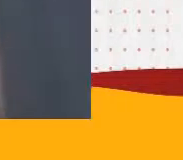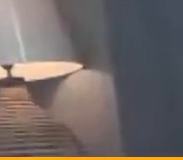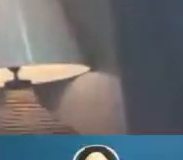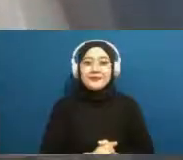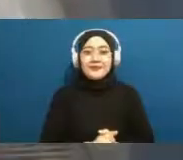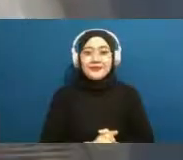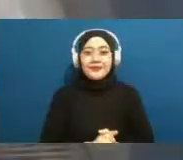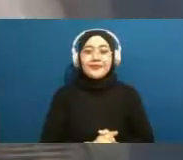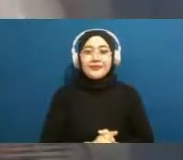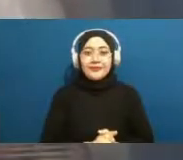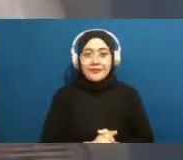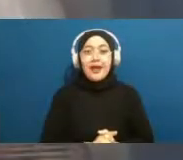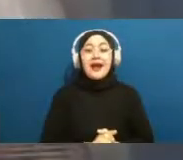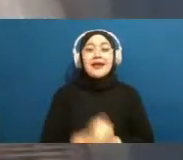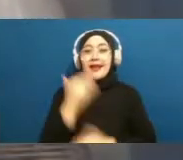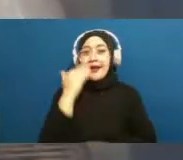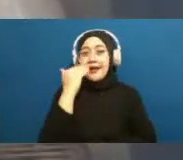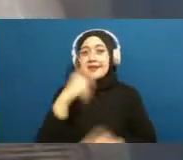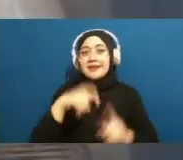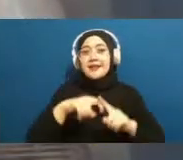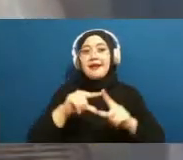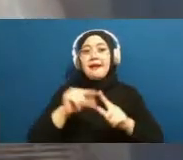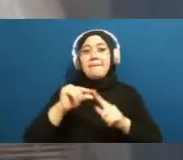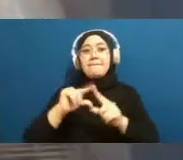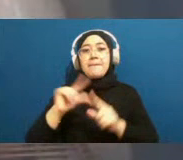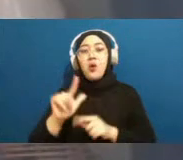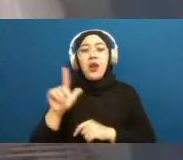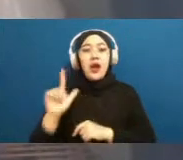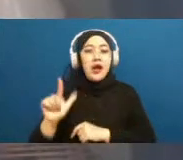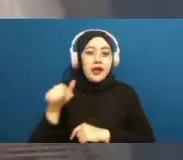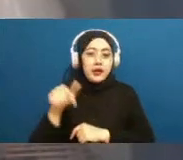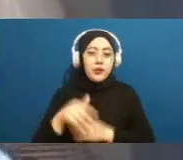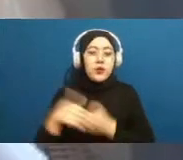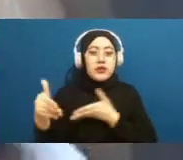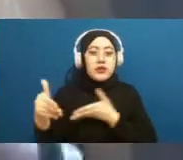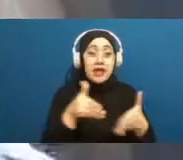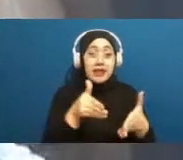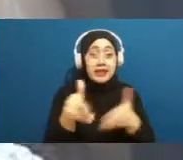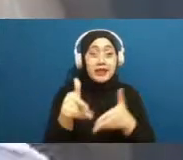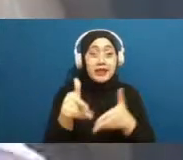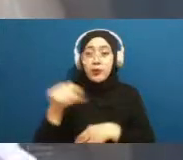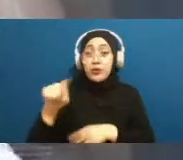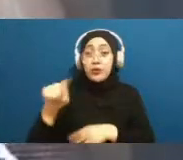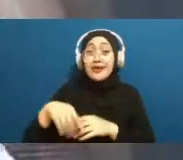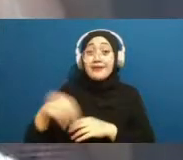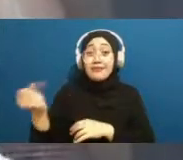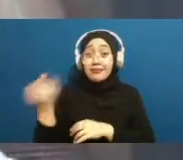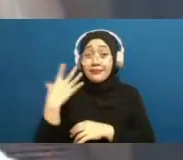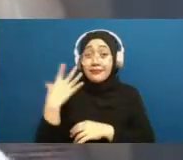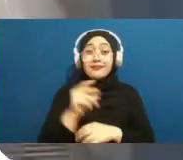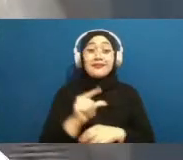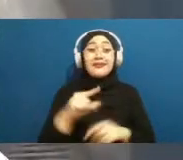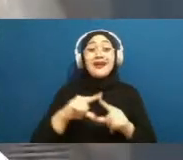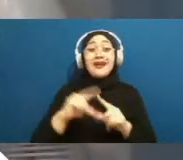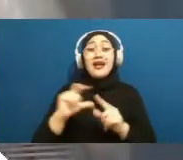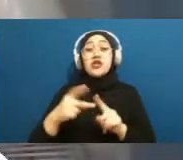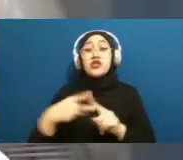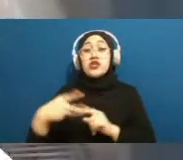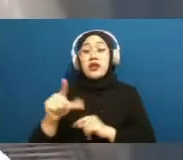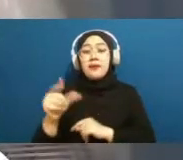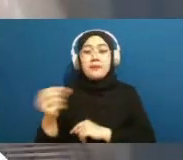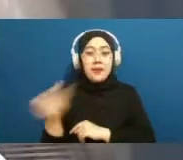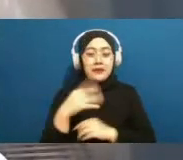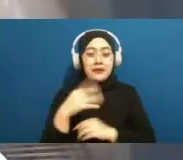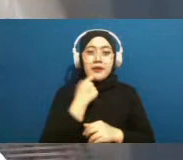kita di nasi kapau langganan itu salah satu strateginya tadi benar ada yang dikatakan, ada yang dibilang oleh Kak Rachel, masalah